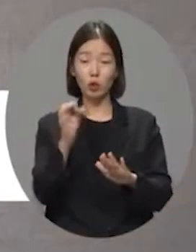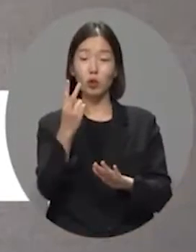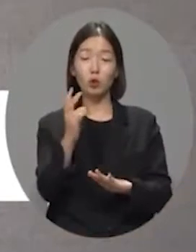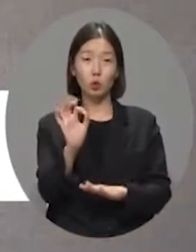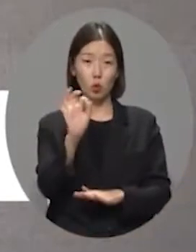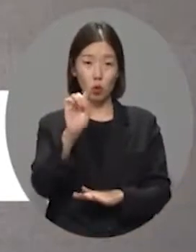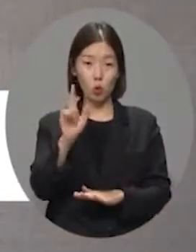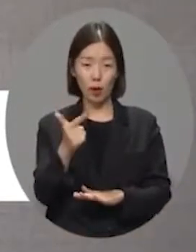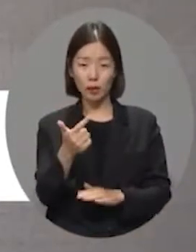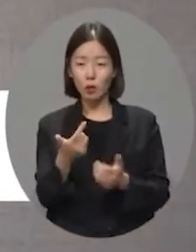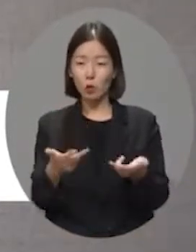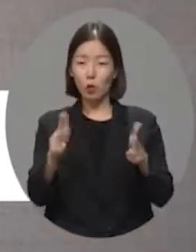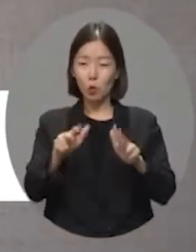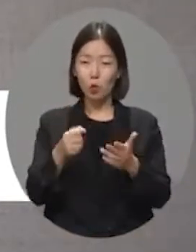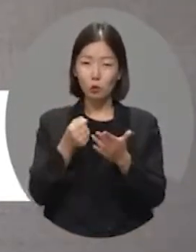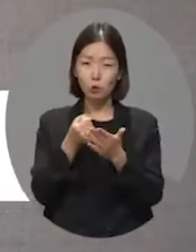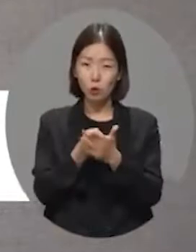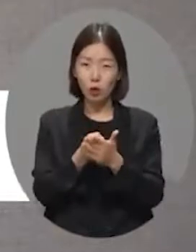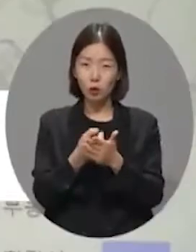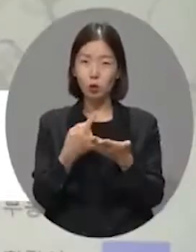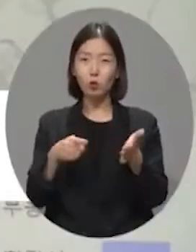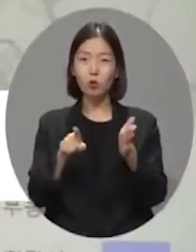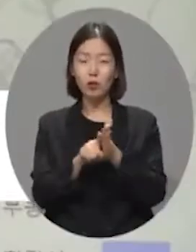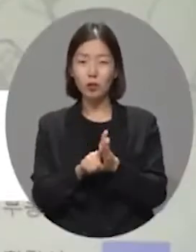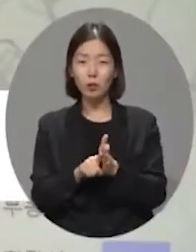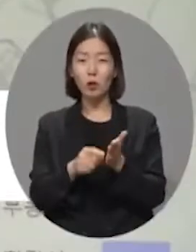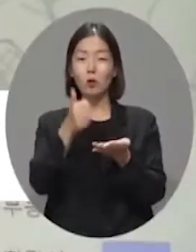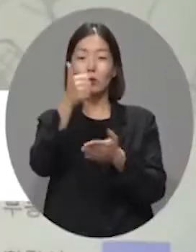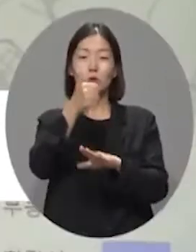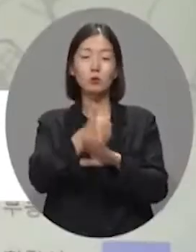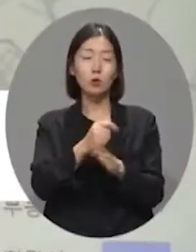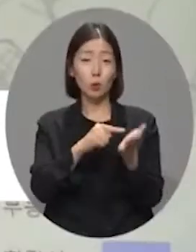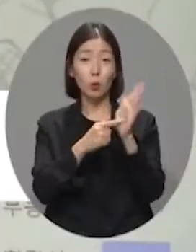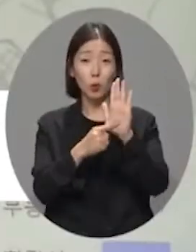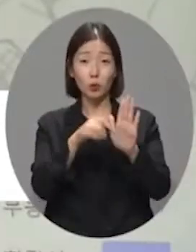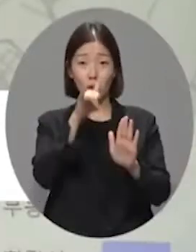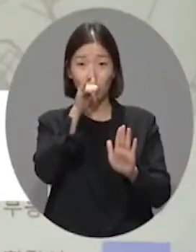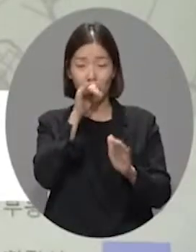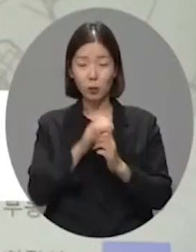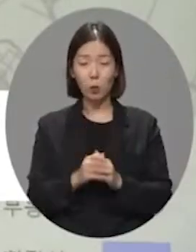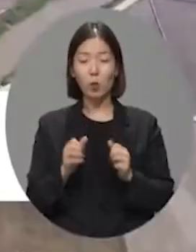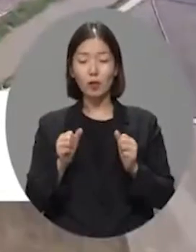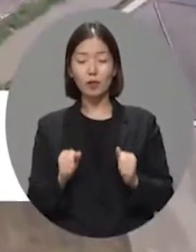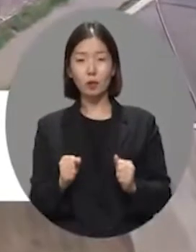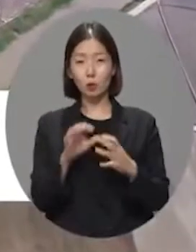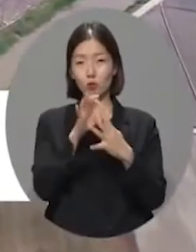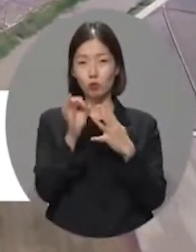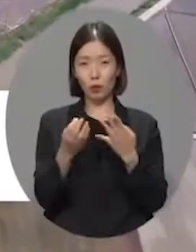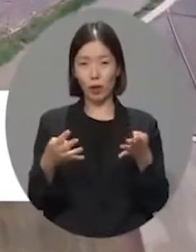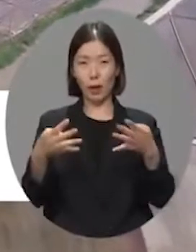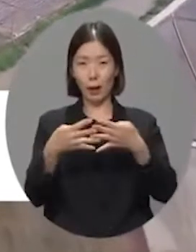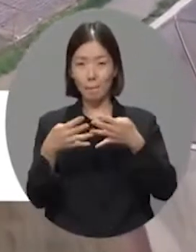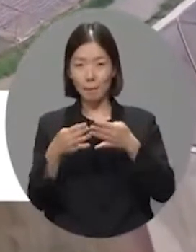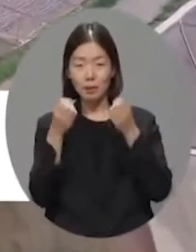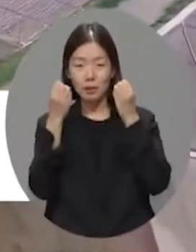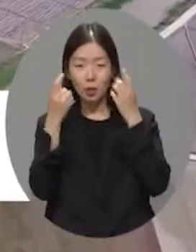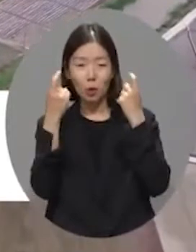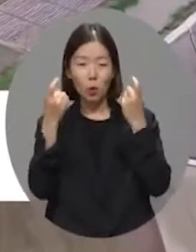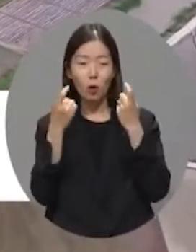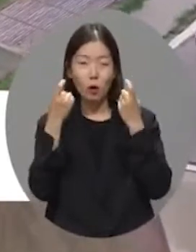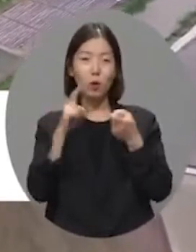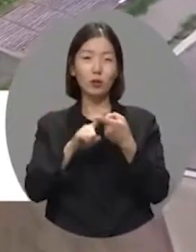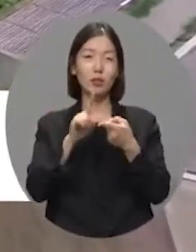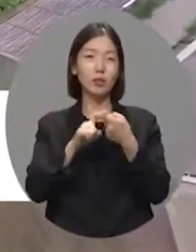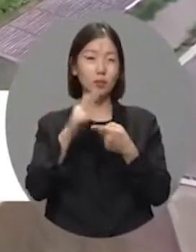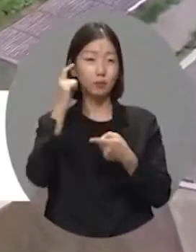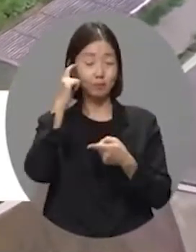생태습지 정원 지정을 위해 추진중인 용역 최종보고회 를 열고 체류 요 프로그램이 접목된 새로운 관광 거점 의 가능성을